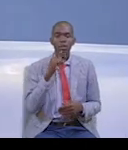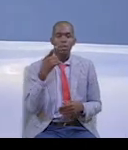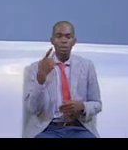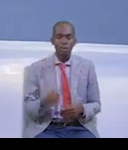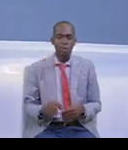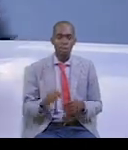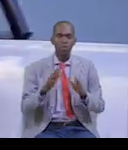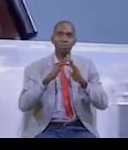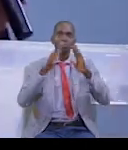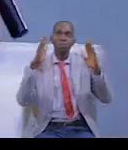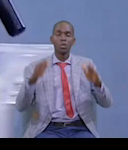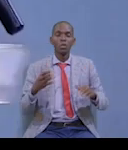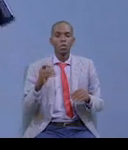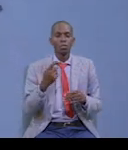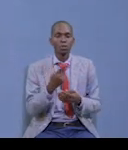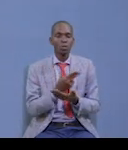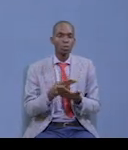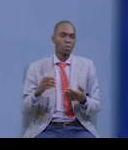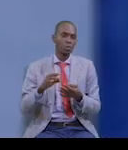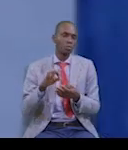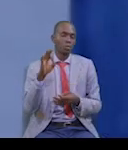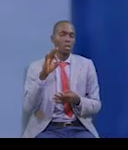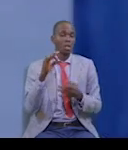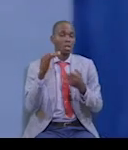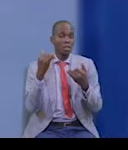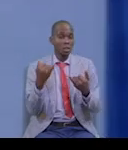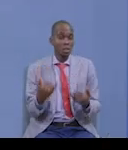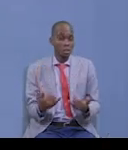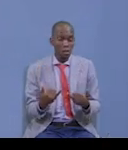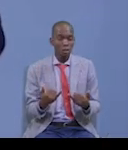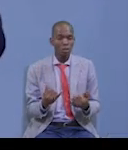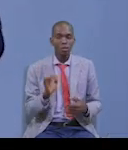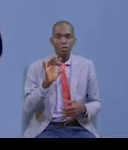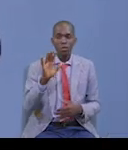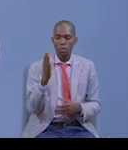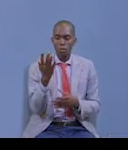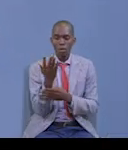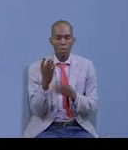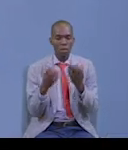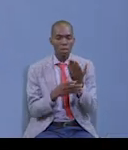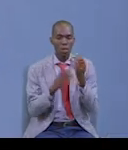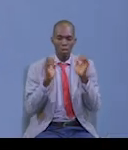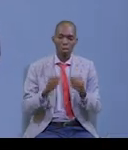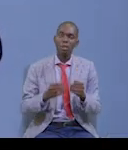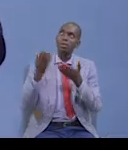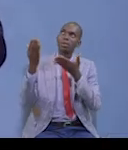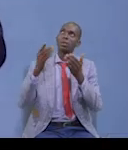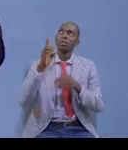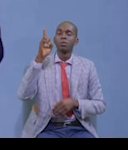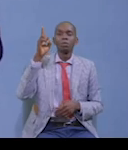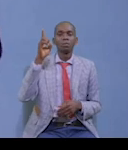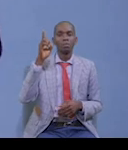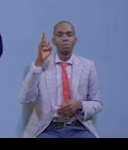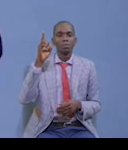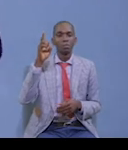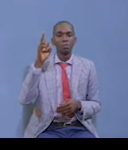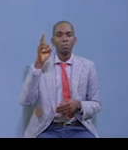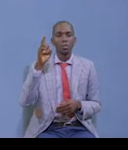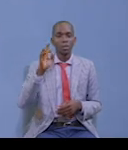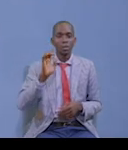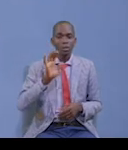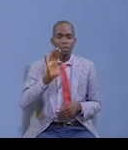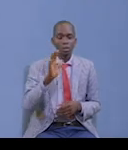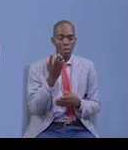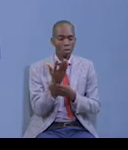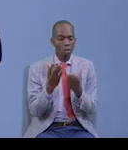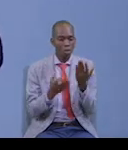దేహము పరిశుద్ధాత్మకు ఆలయం now your hands can serve him ఇప్పుడు మీ చేతులు ఆయన సేవ చేయగలగా your hands